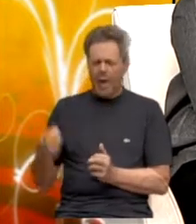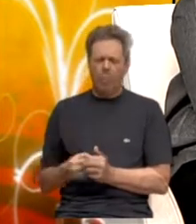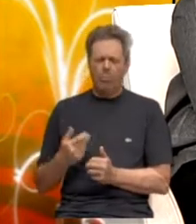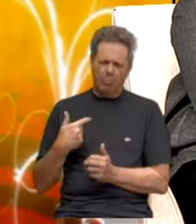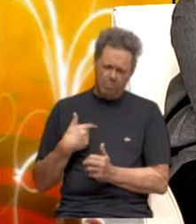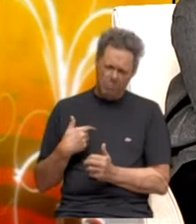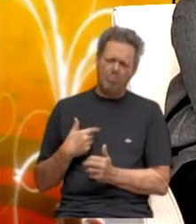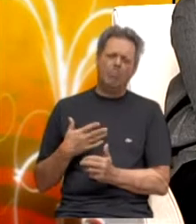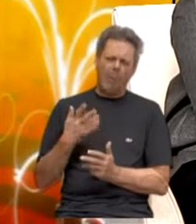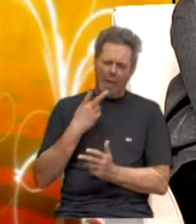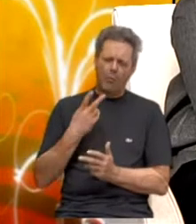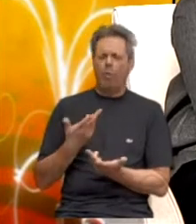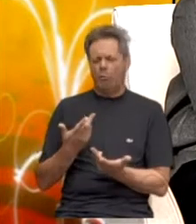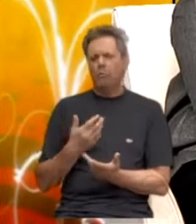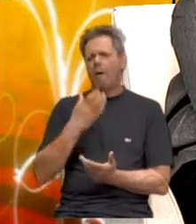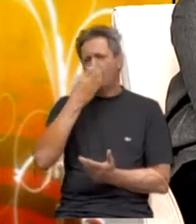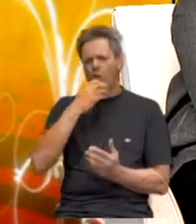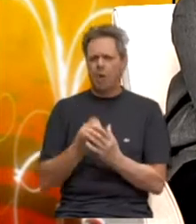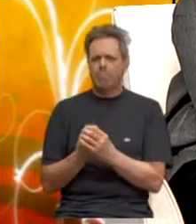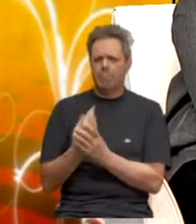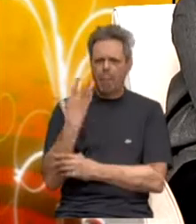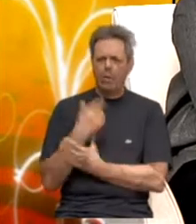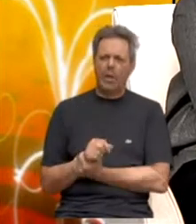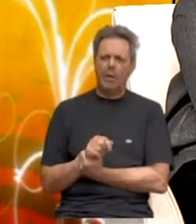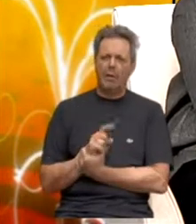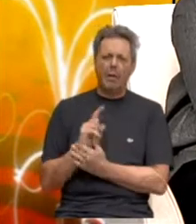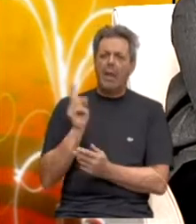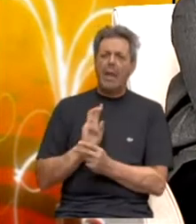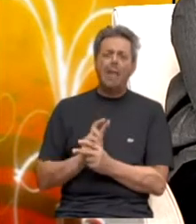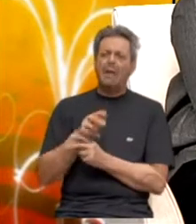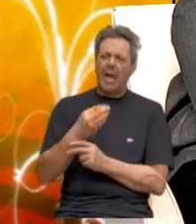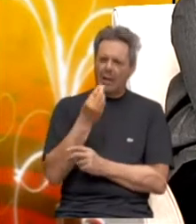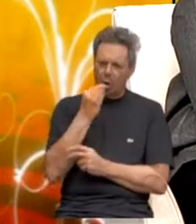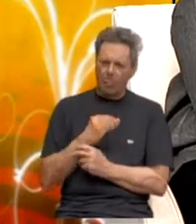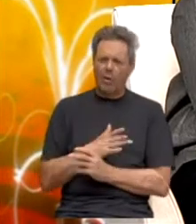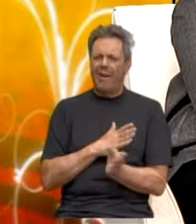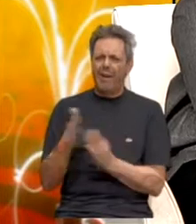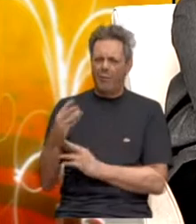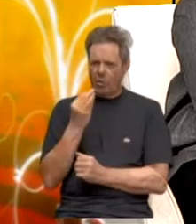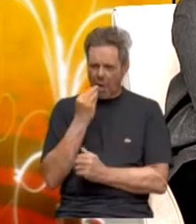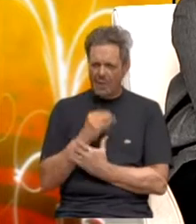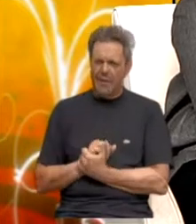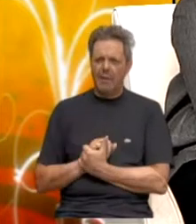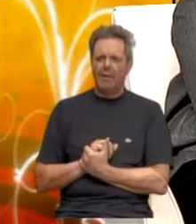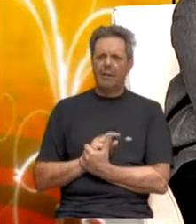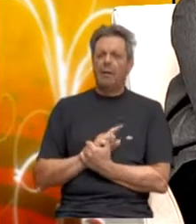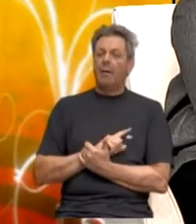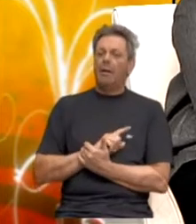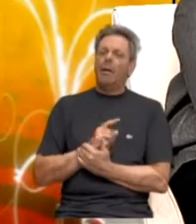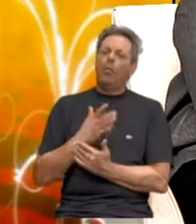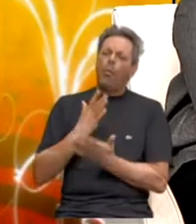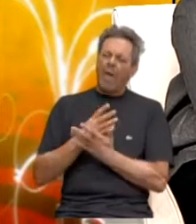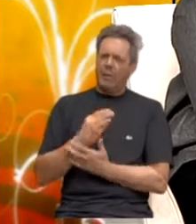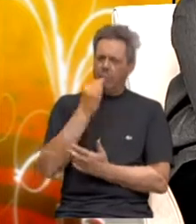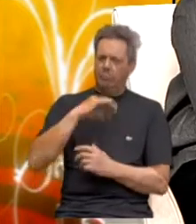nekoliko obroka, voća i povrća. Ne preskakati obroke, jesti redovito, ne preskočiti doručak i